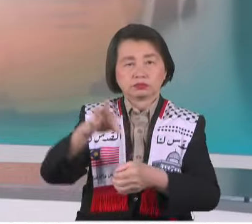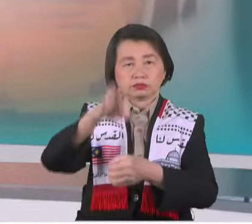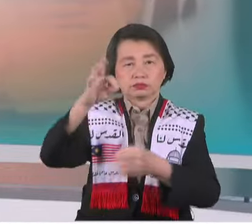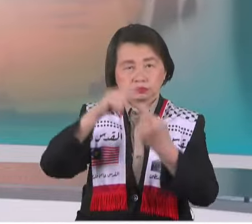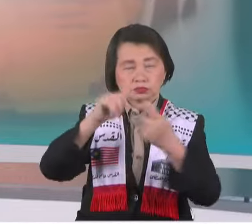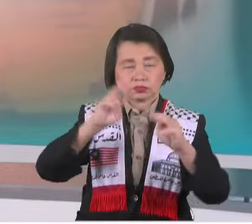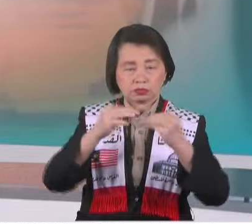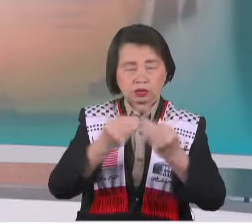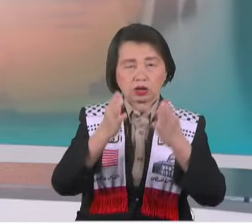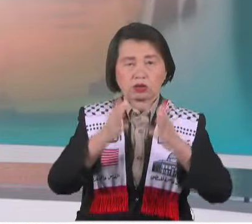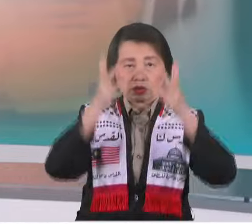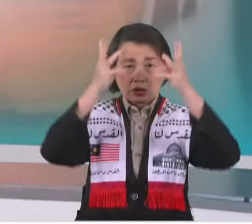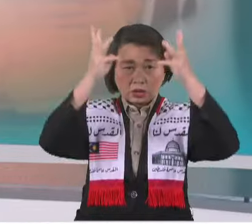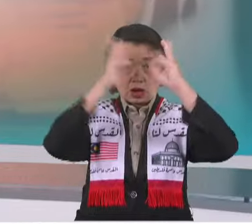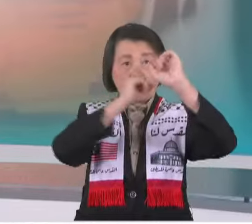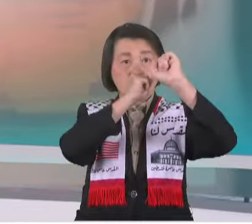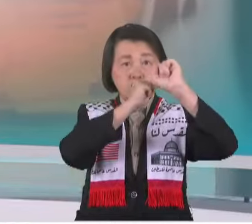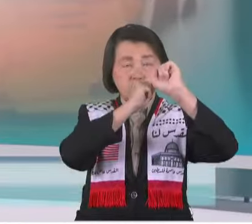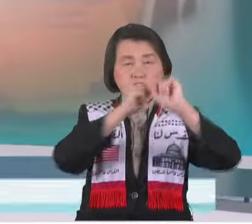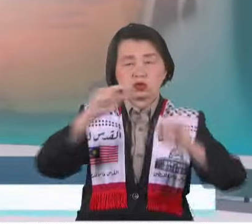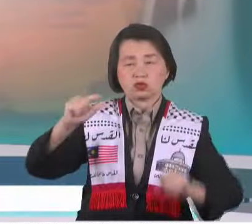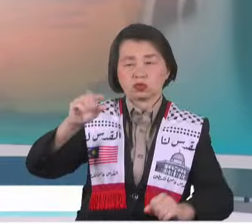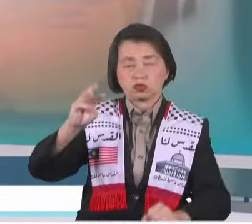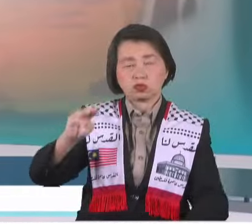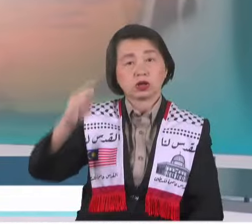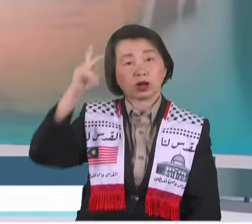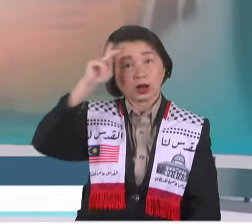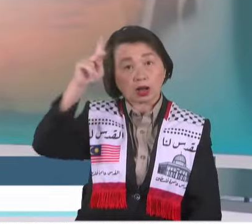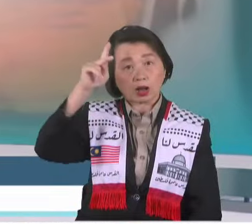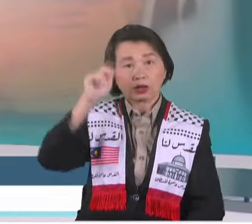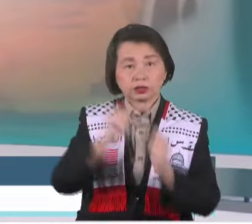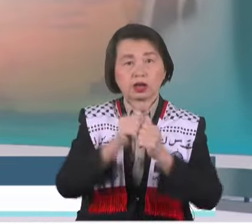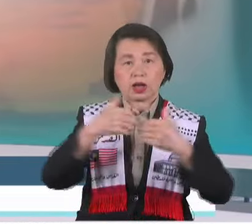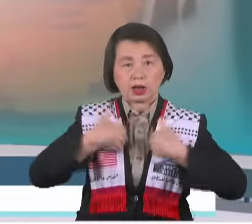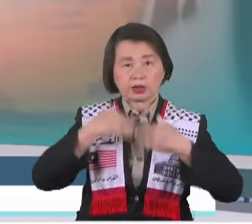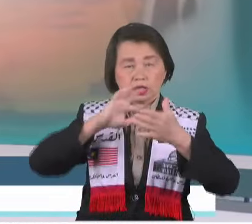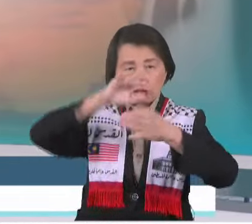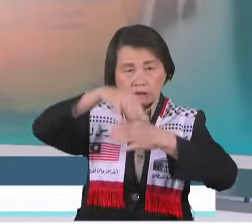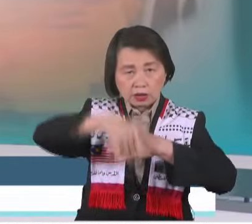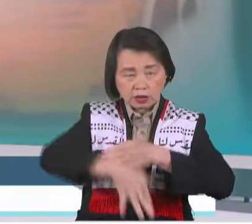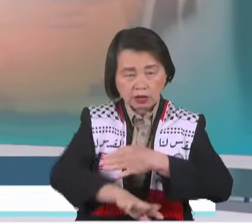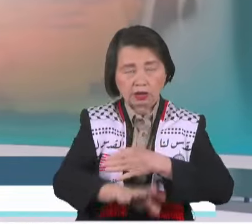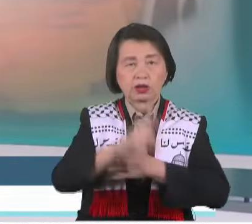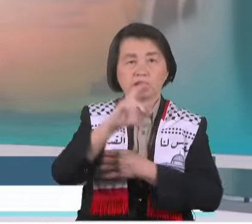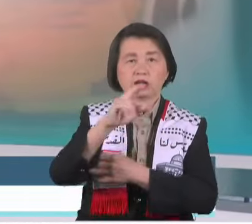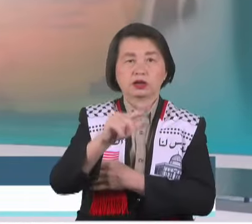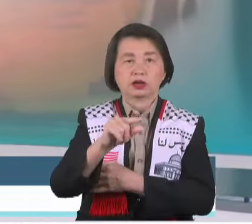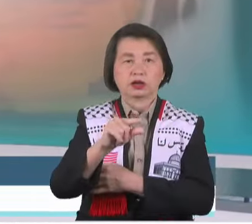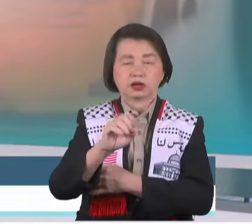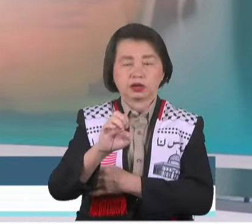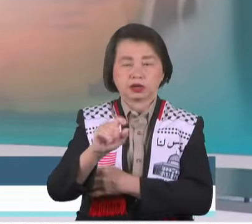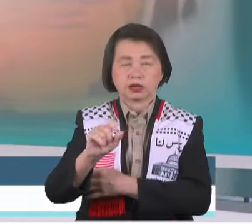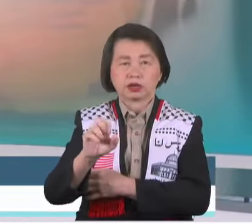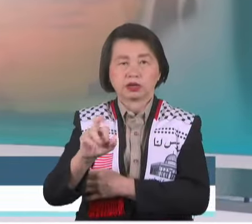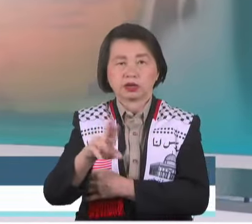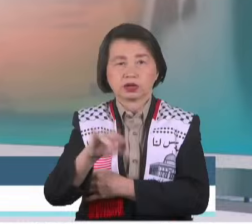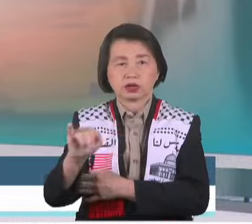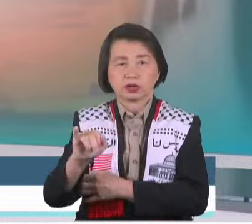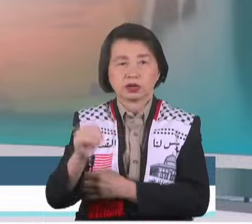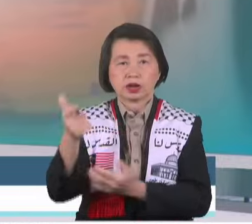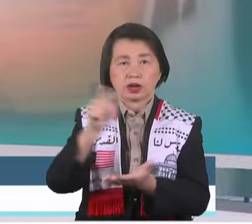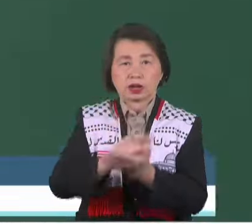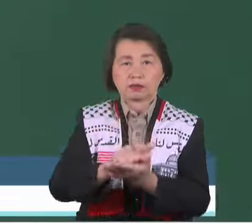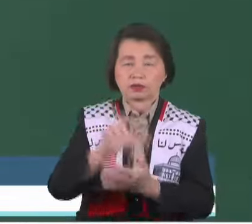semangat kepada masyarakat orang asli di Gua Musang, Kelantan dengan terbinanya empangan hidroelektrik Nenggiri. Laporan Suhil Muhammad